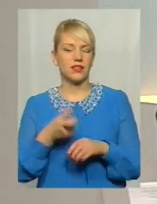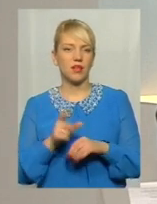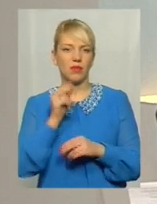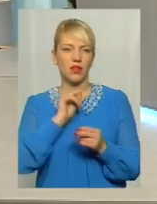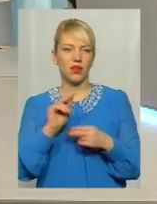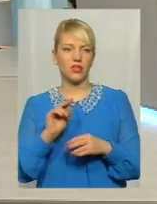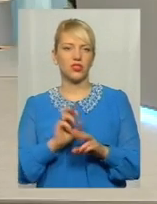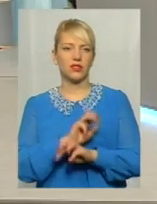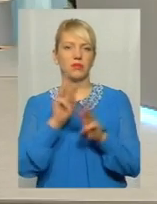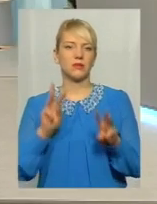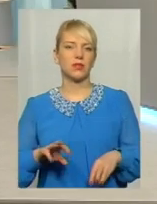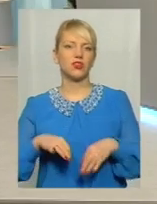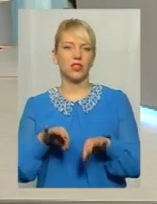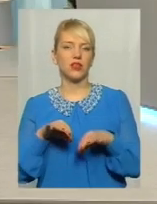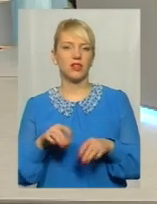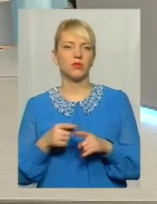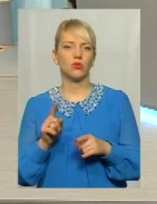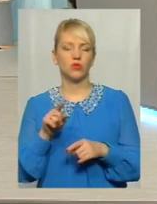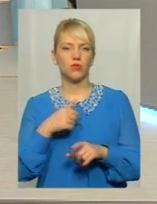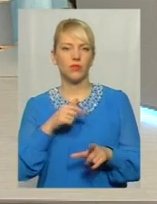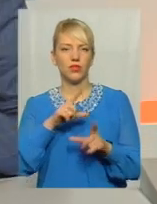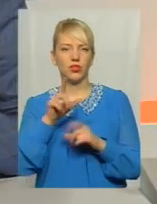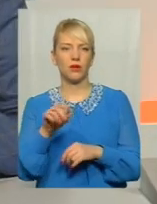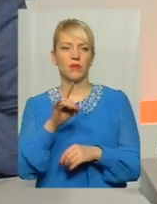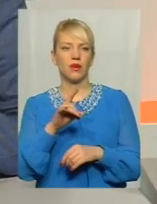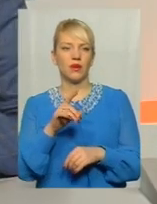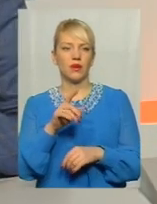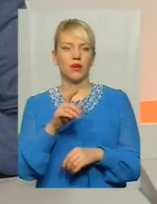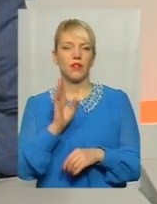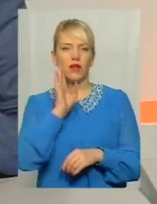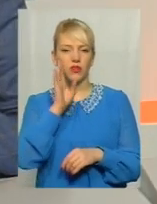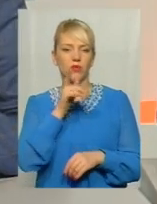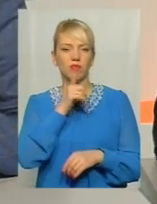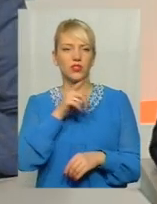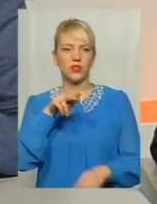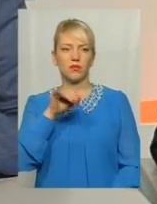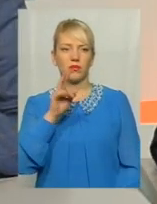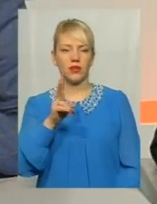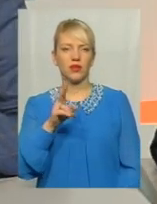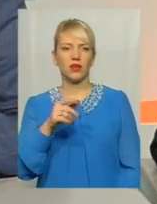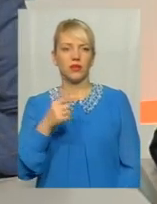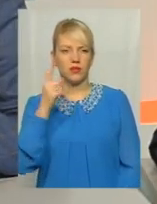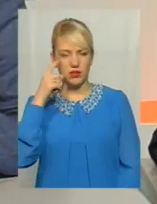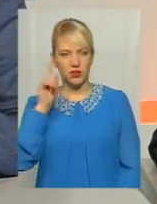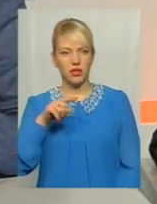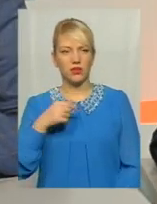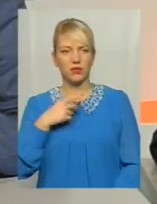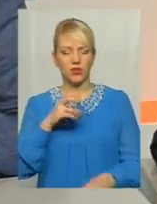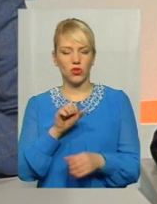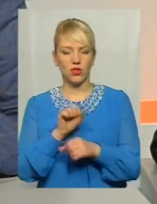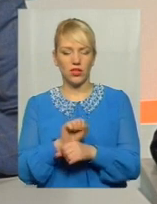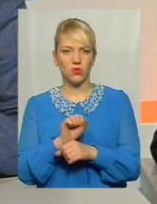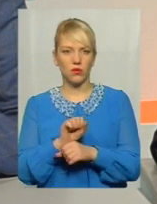транспортом, тому що ми виїжджаємо туди по ранкам, в час пік, позавчора ми стояли весь час пік на кінцевій зупинці